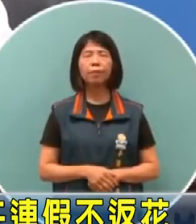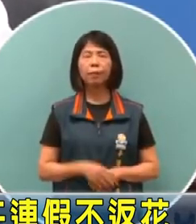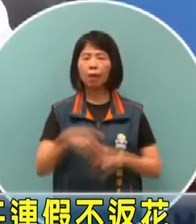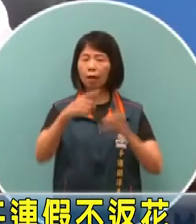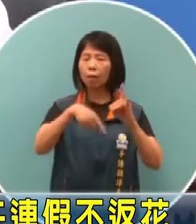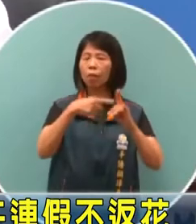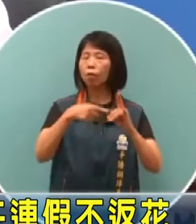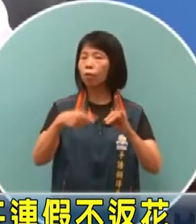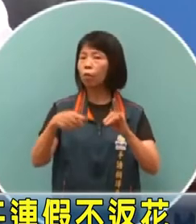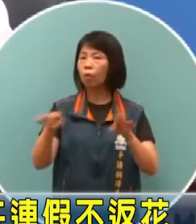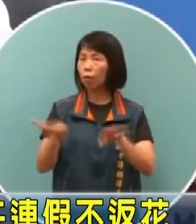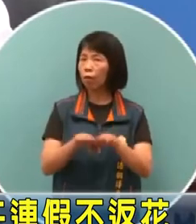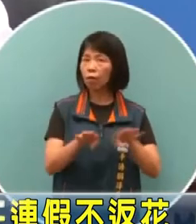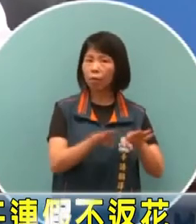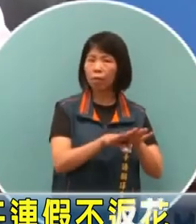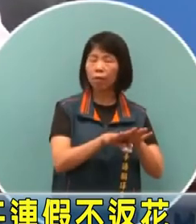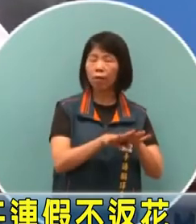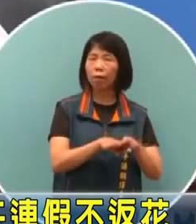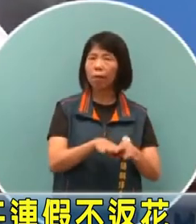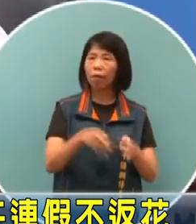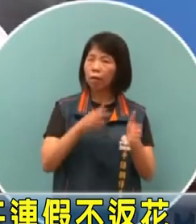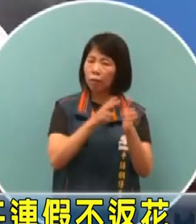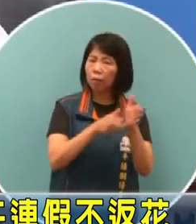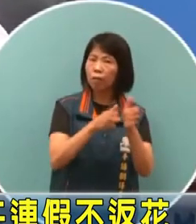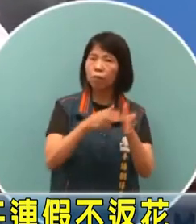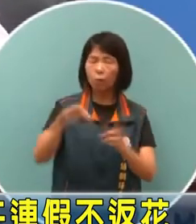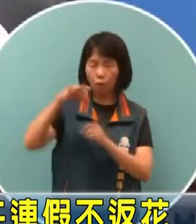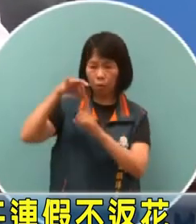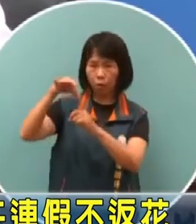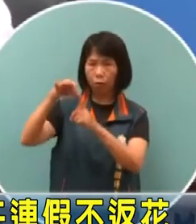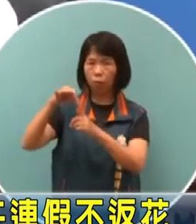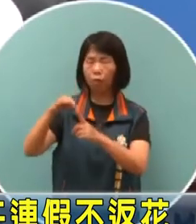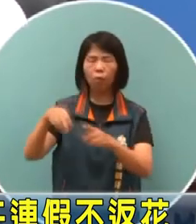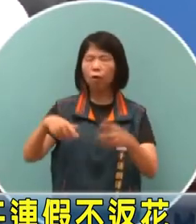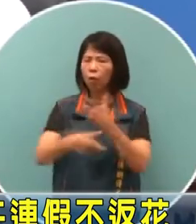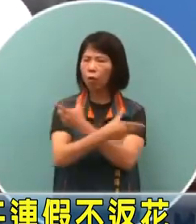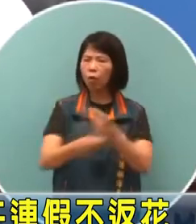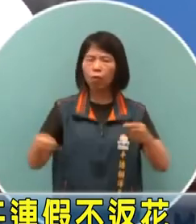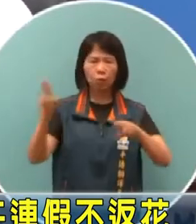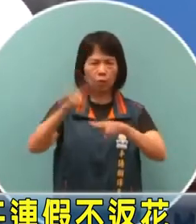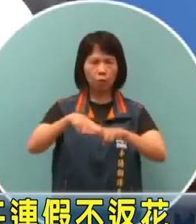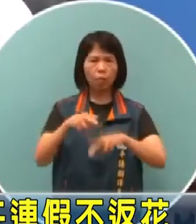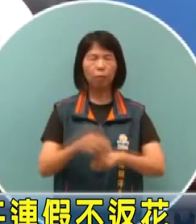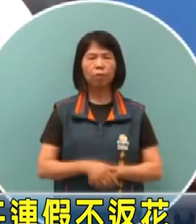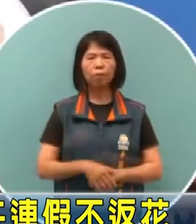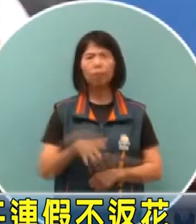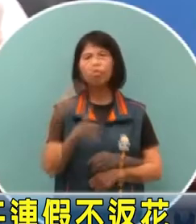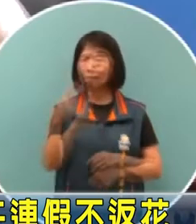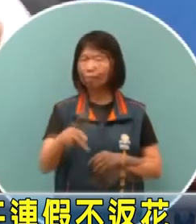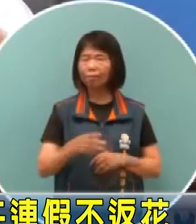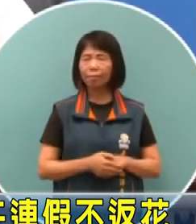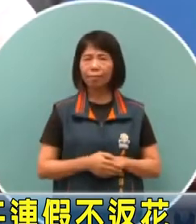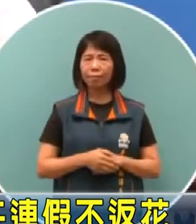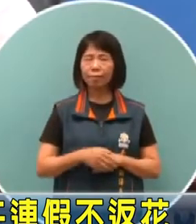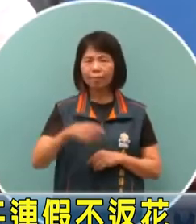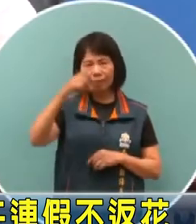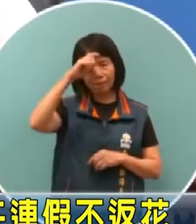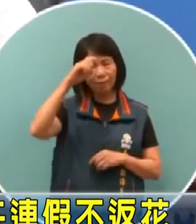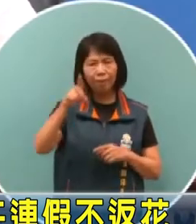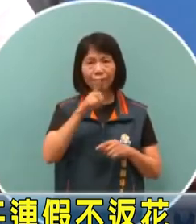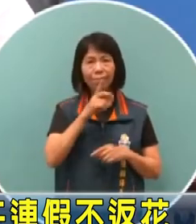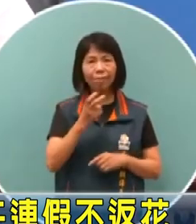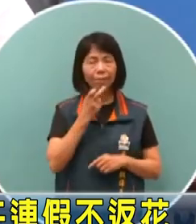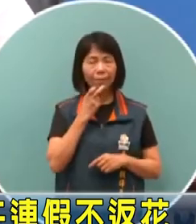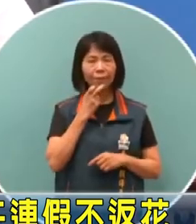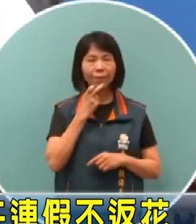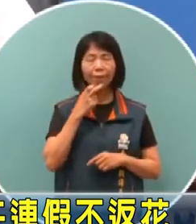端午连假停止铁公路的交通运输。为什么？呼吁中央，而